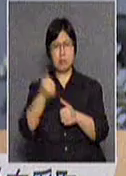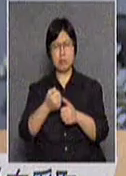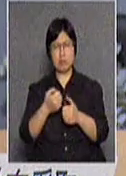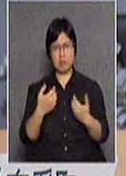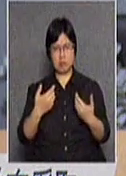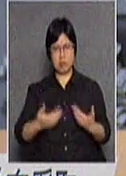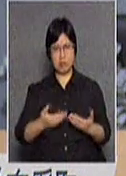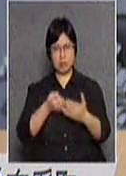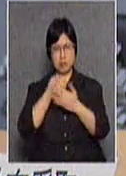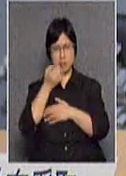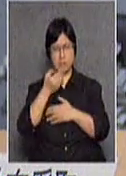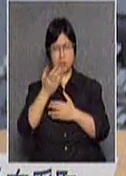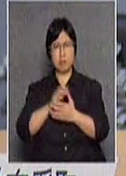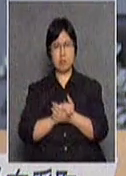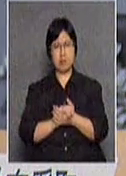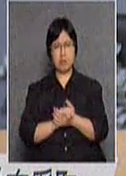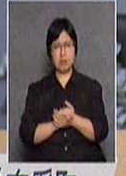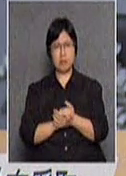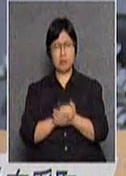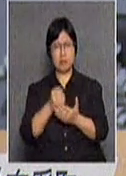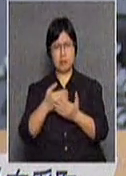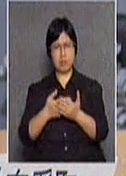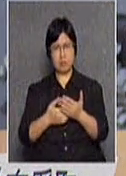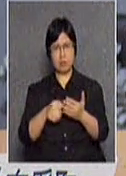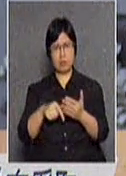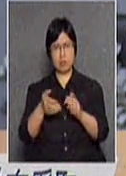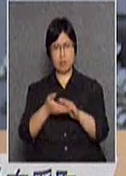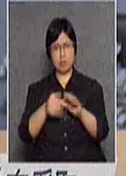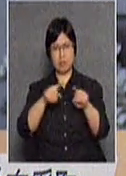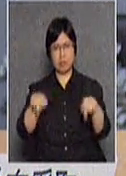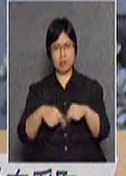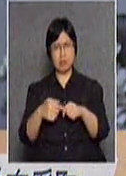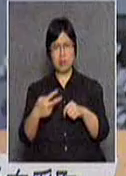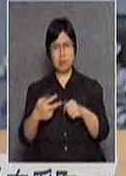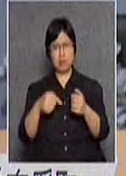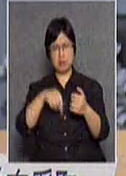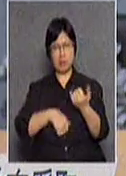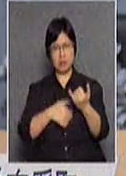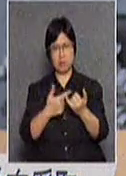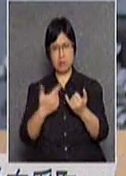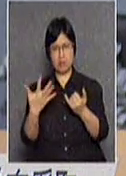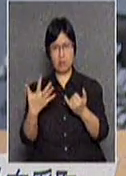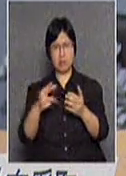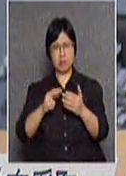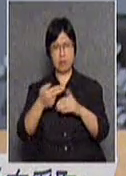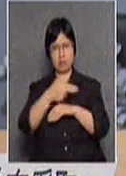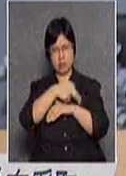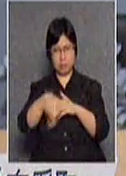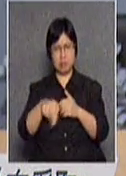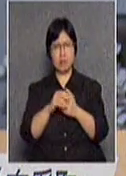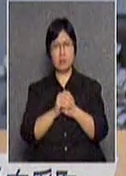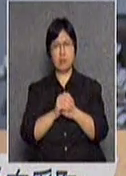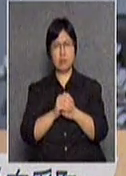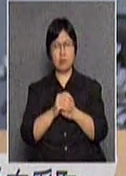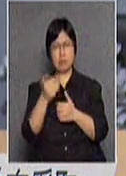議載列於講稿附錄二嘅第685項修正案，